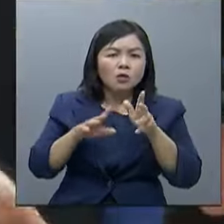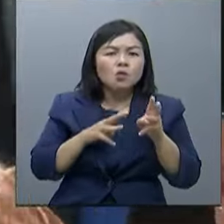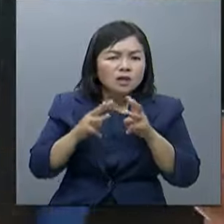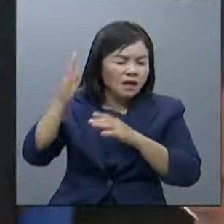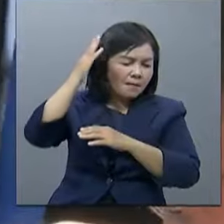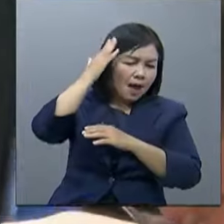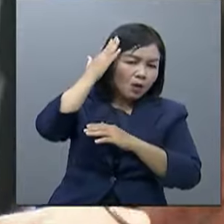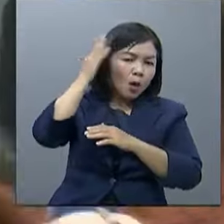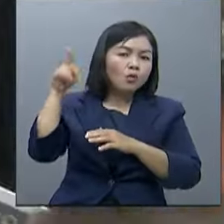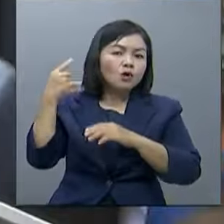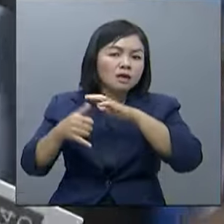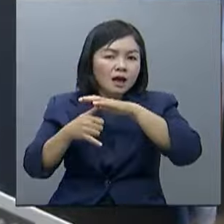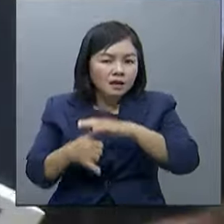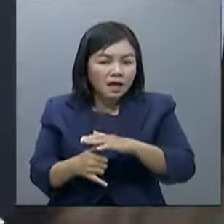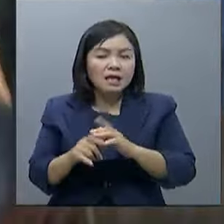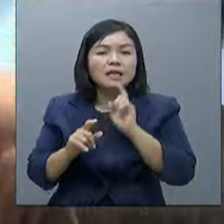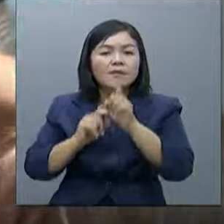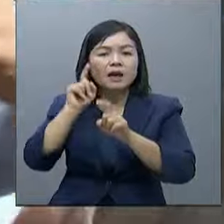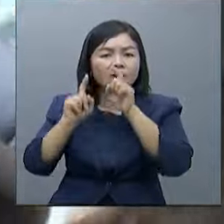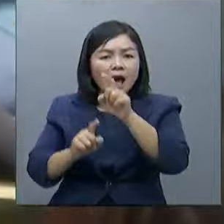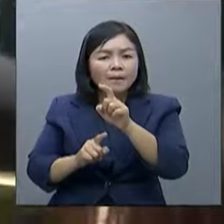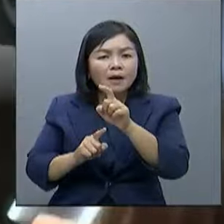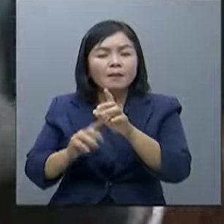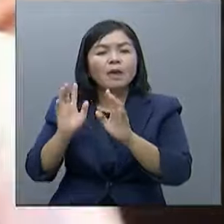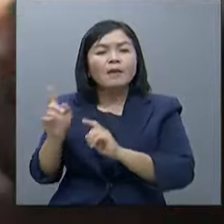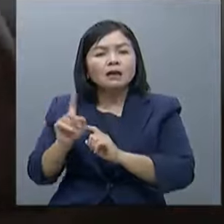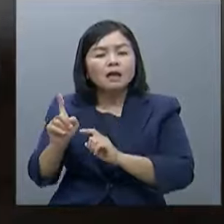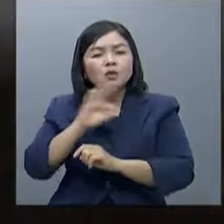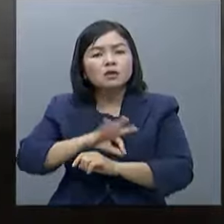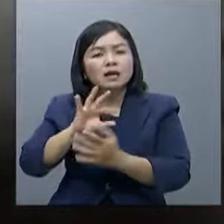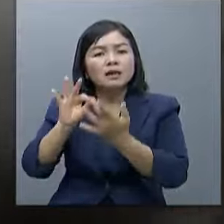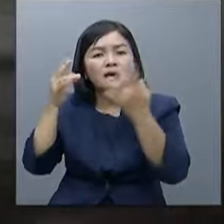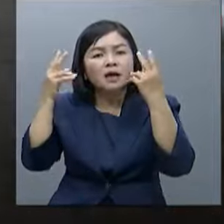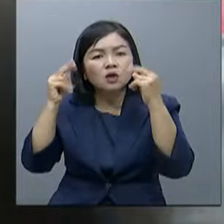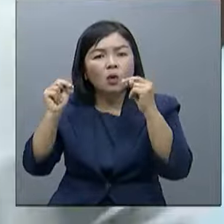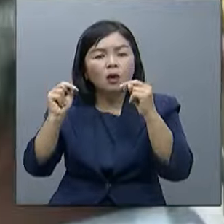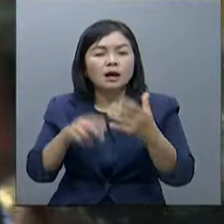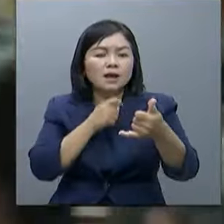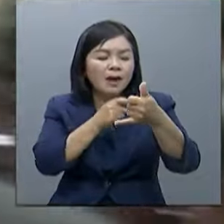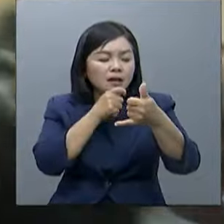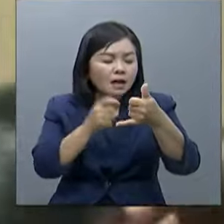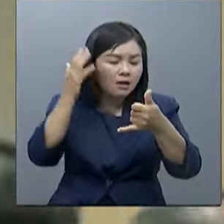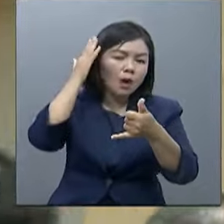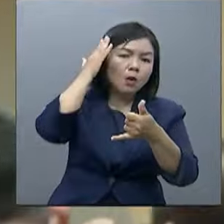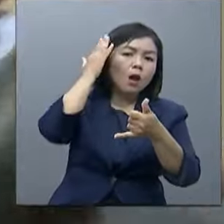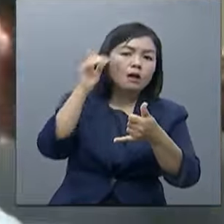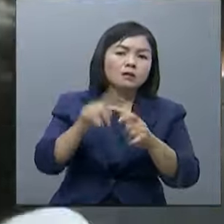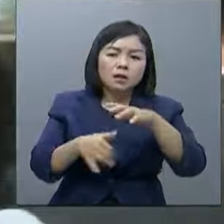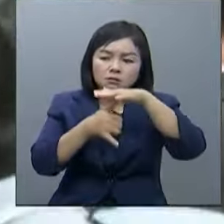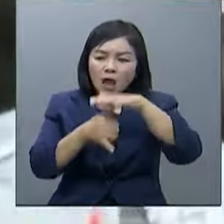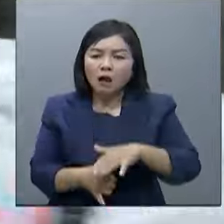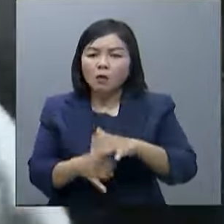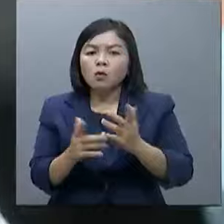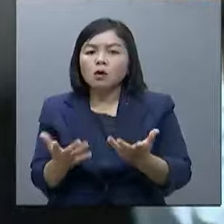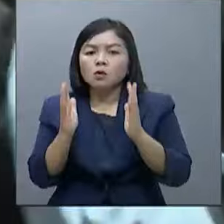แรงกับสื่อมวลชนหลังตั้งคำถามเรื่องการโหวตโดยภาพที่ปรากฏก็ถูกวิพากษ์วิจารณ์ว่าเป็นการกระทำที่เข้าข่ายข่มขู่คุกคามเสรีภาพในการทำ